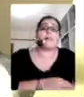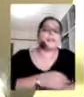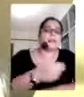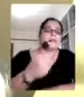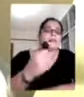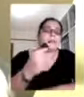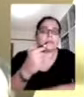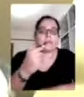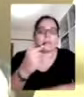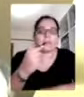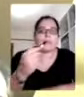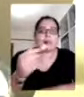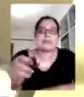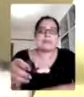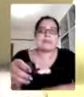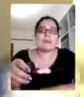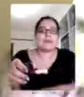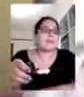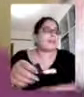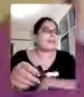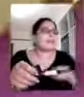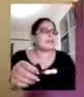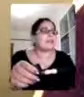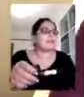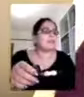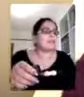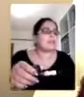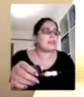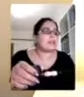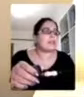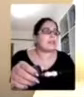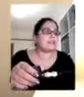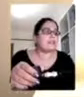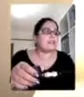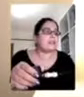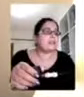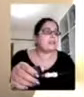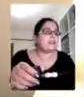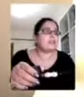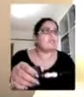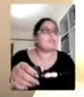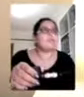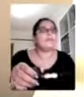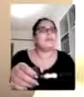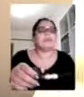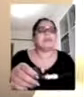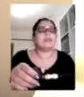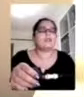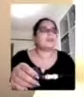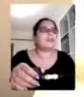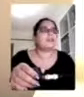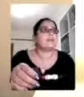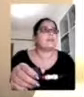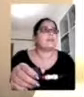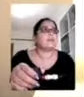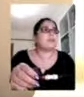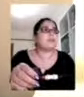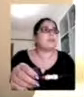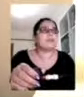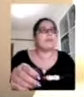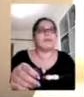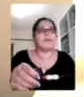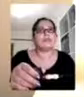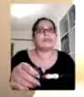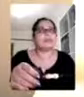ona geri dönüp Ha. hemen geliyorum. Tamam. Bu arada ben arada bir iki soru vardı. Gördüm ama konuşurken bölüp